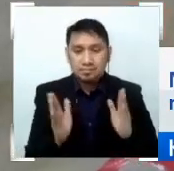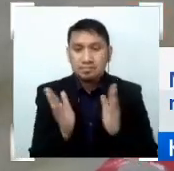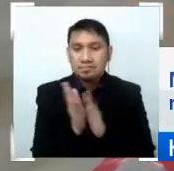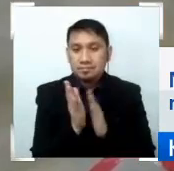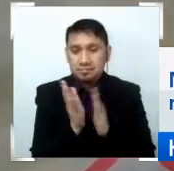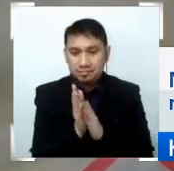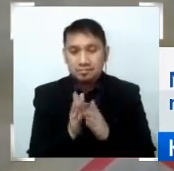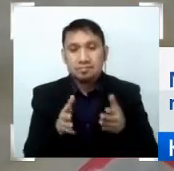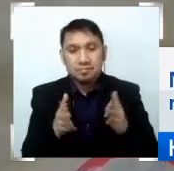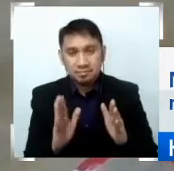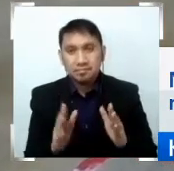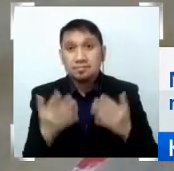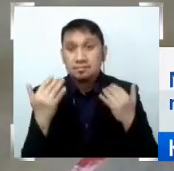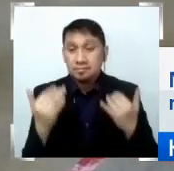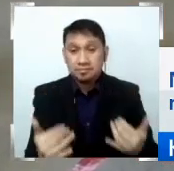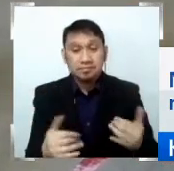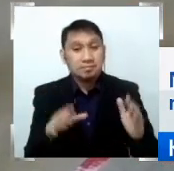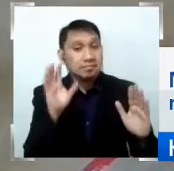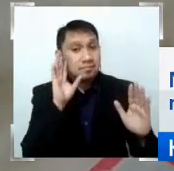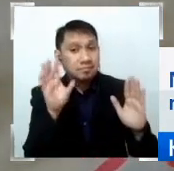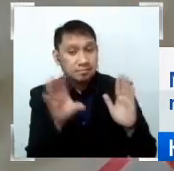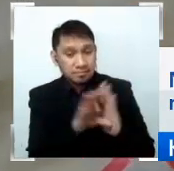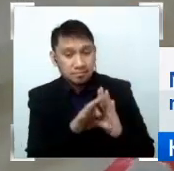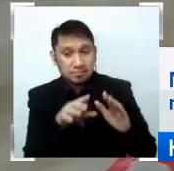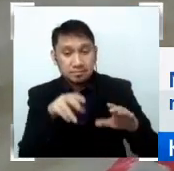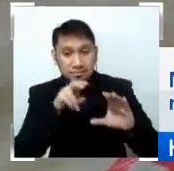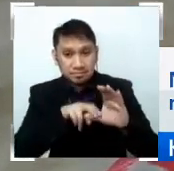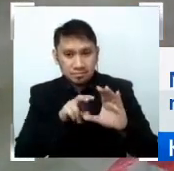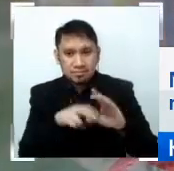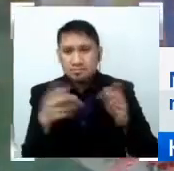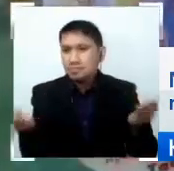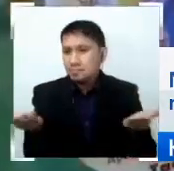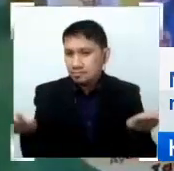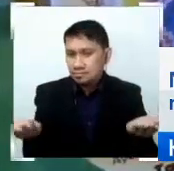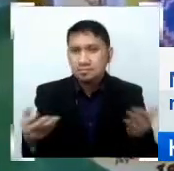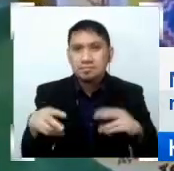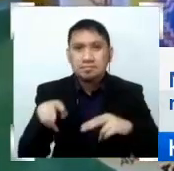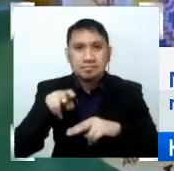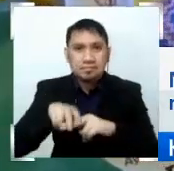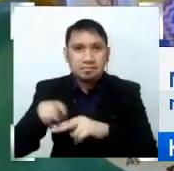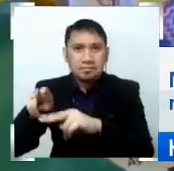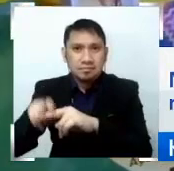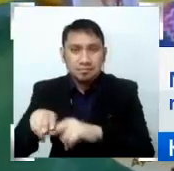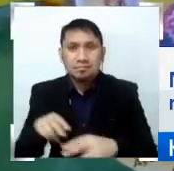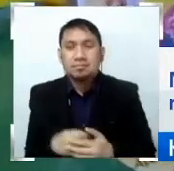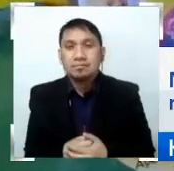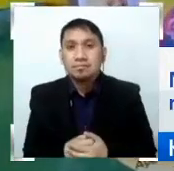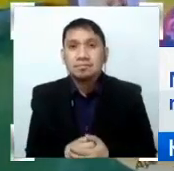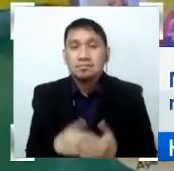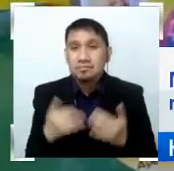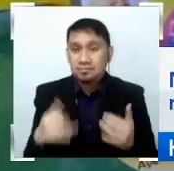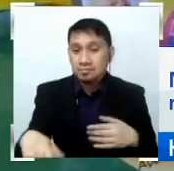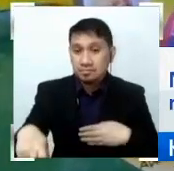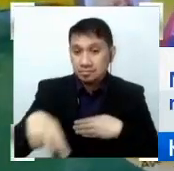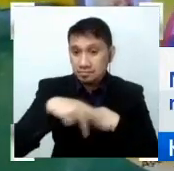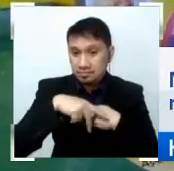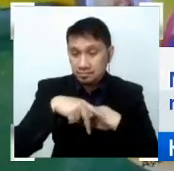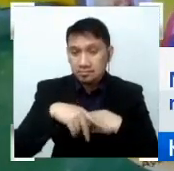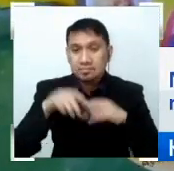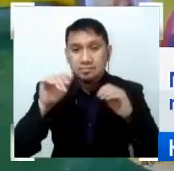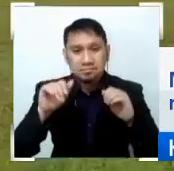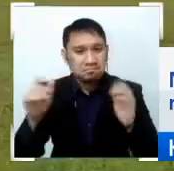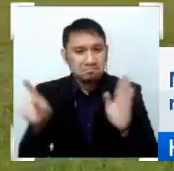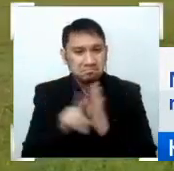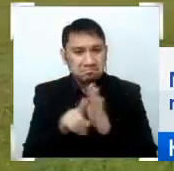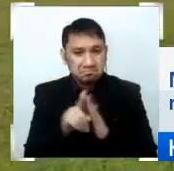Lalagyan ng picture ng mga bata ang upuan para alam nila kung saan sila pwedeng umupo. Permanente ito at bawal ang palipat-lipat kumpara